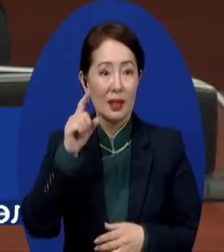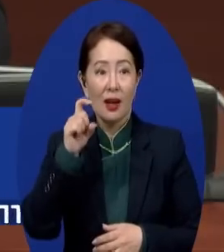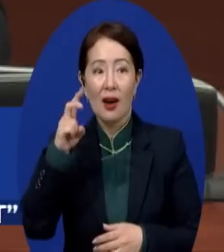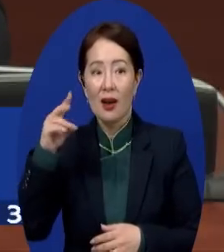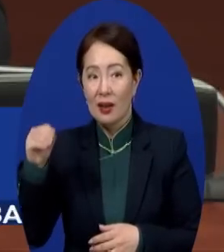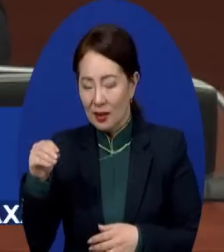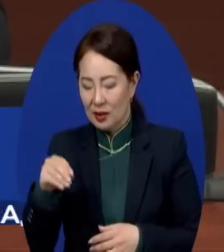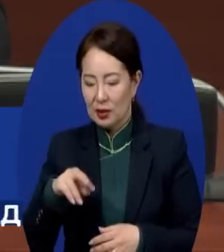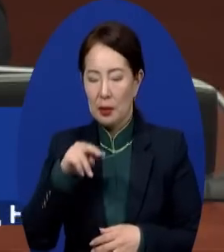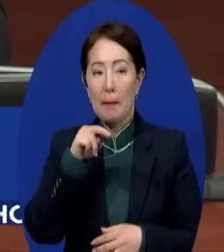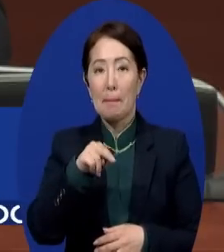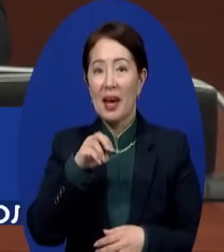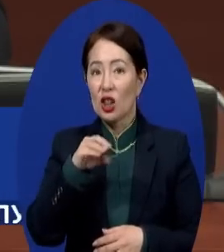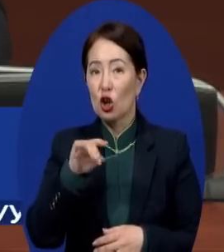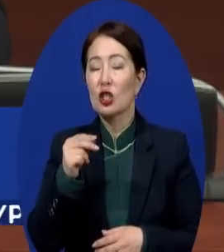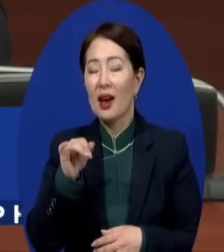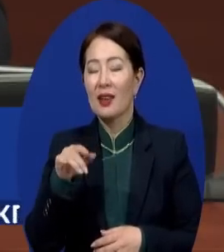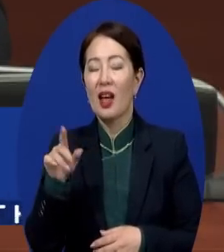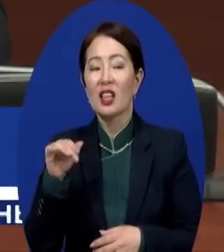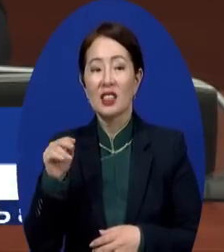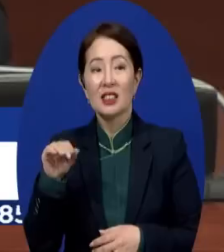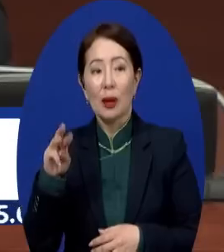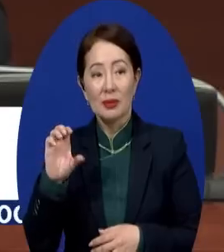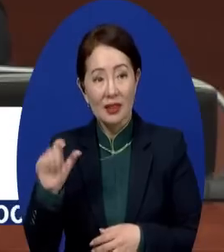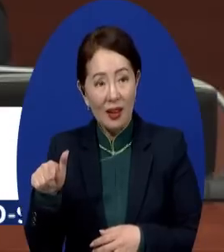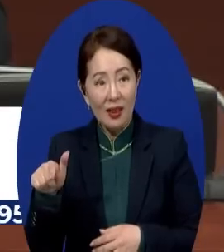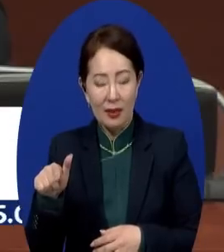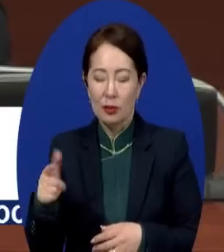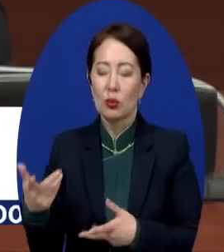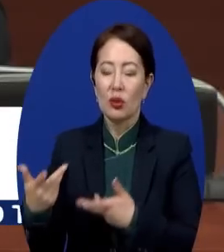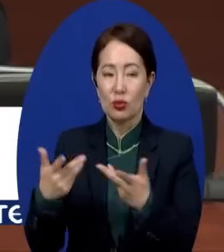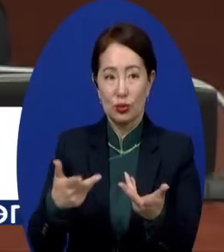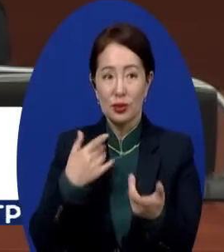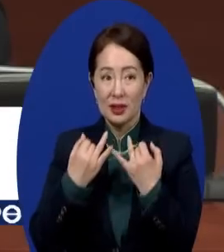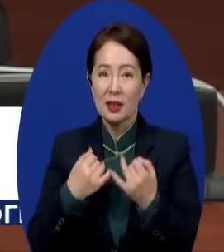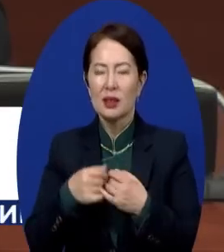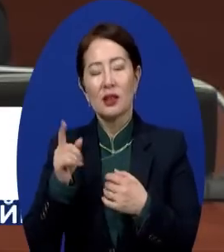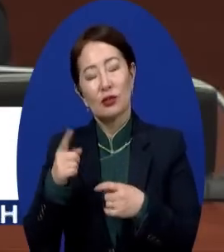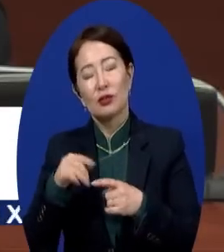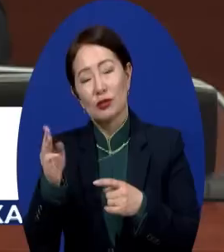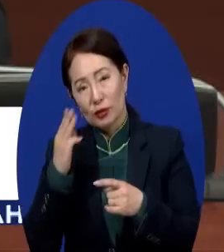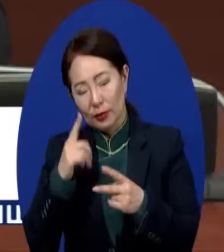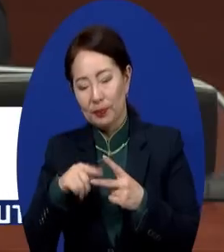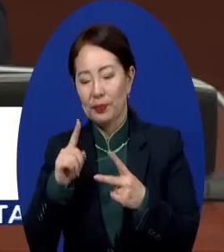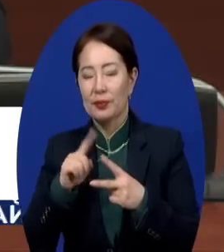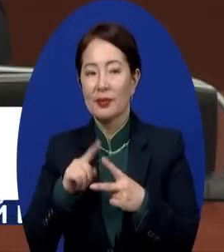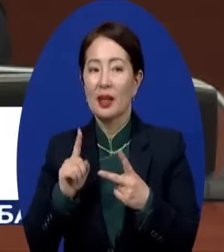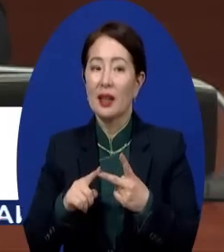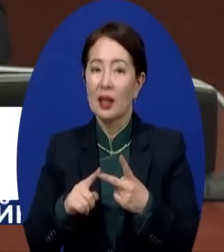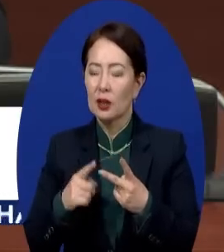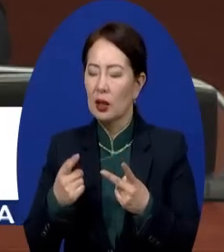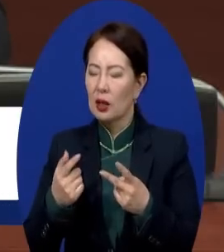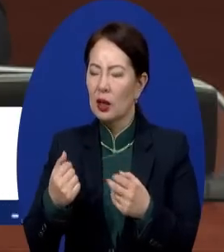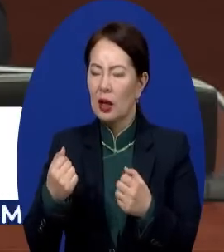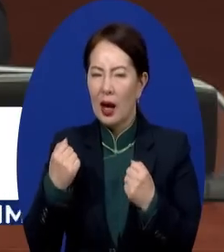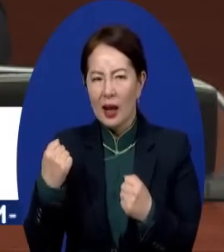ачин тамсаг бол бүтээгдэхүүнээ нийлүүлэх юм гэрээний заалт бий гэж байна. Энийгээ одоо тодтоход арай гэж 40 тэрбум